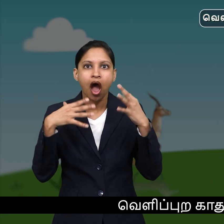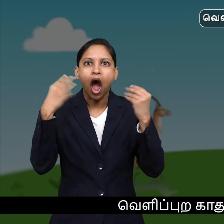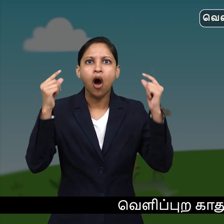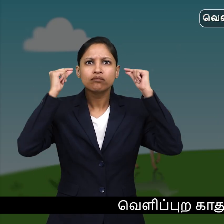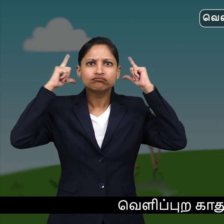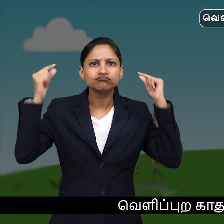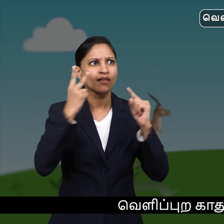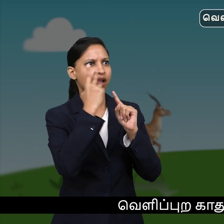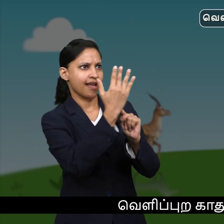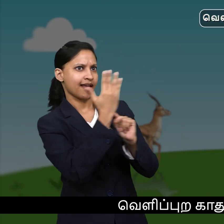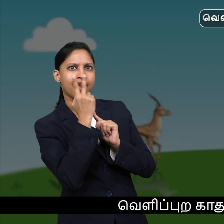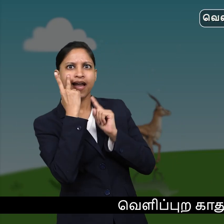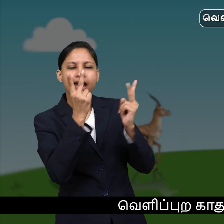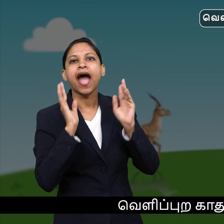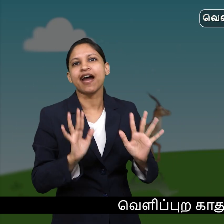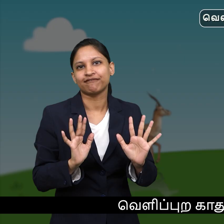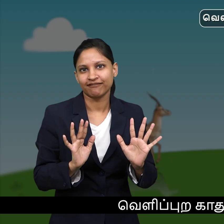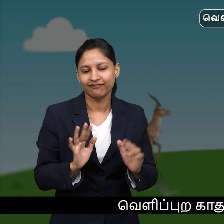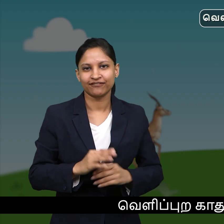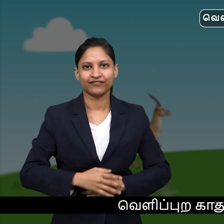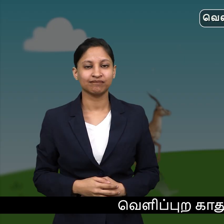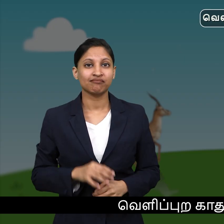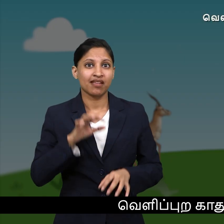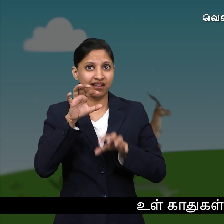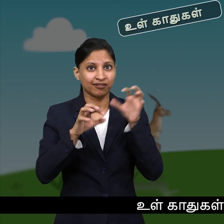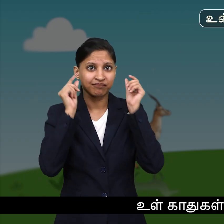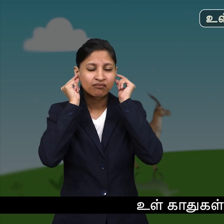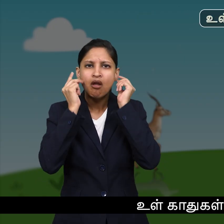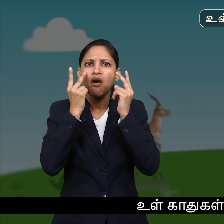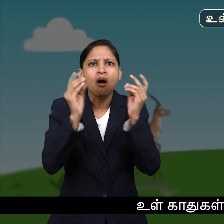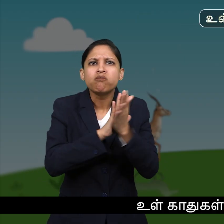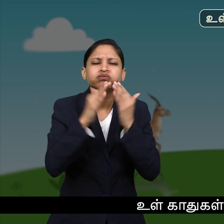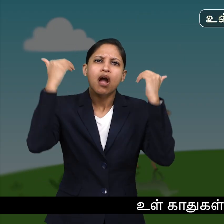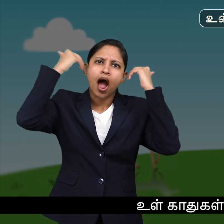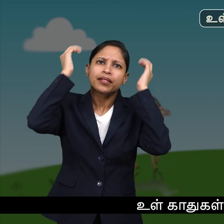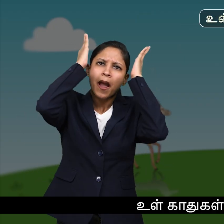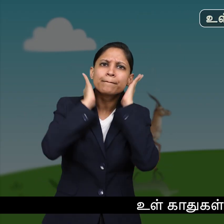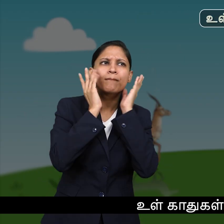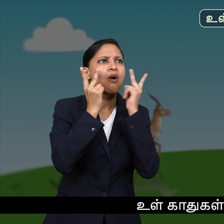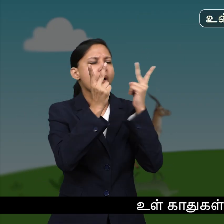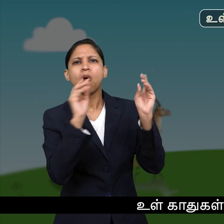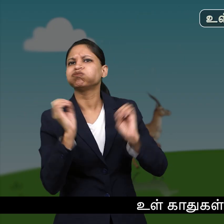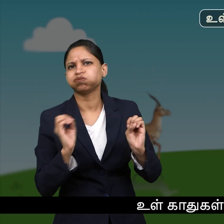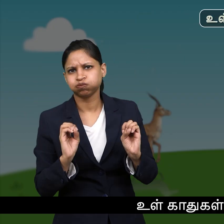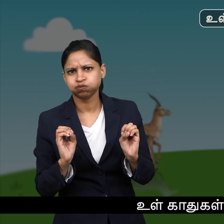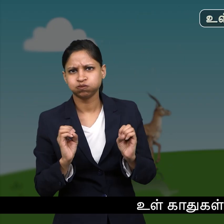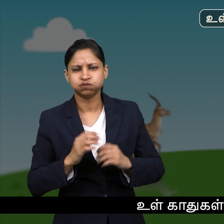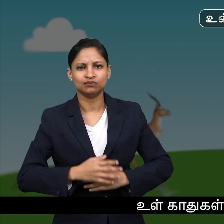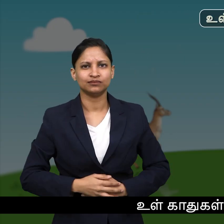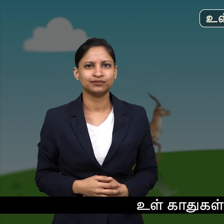வெளிப்புற காதுகள், அதாவது காதுகள் தெரியும். உள்காதுகள், அதாவது காதுகள்